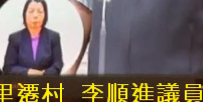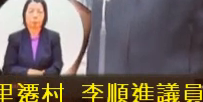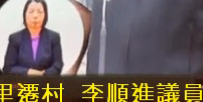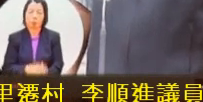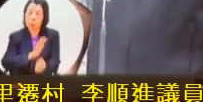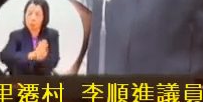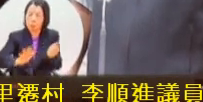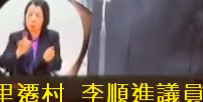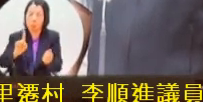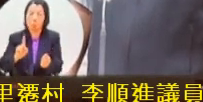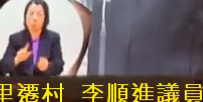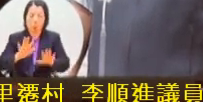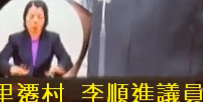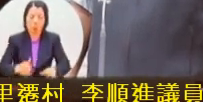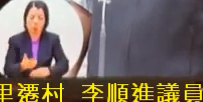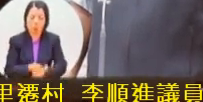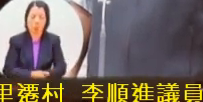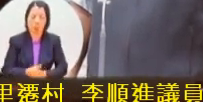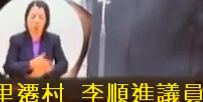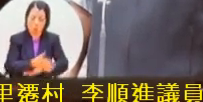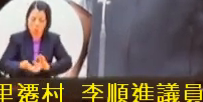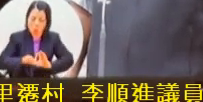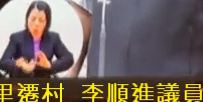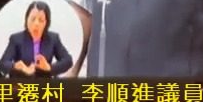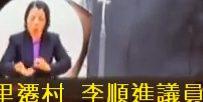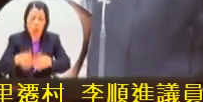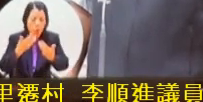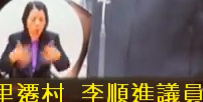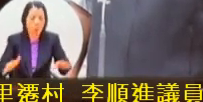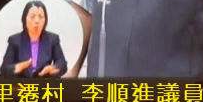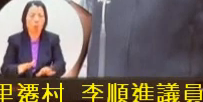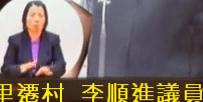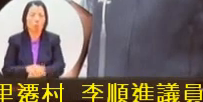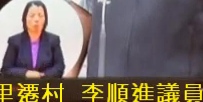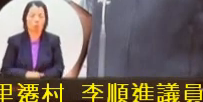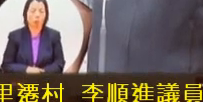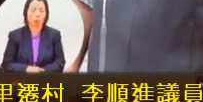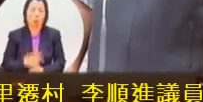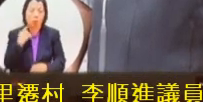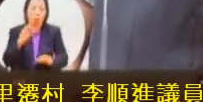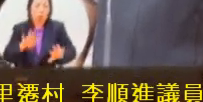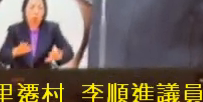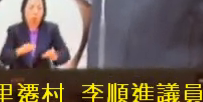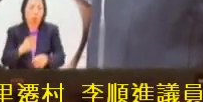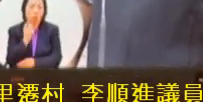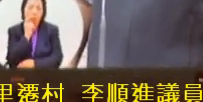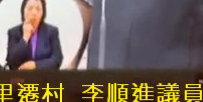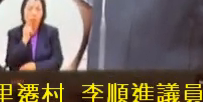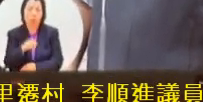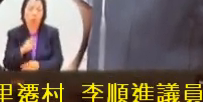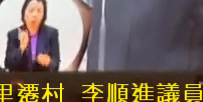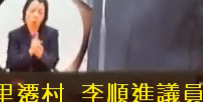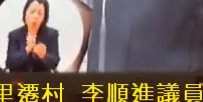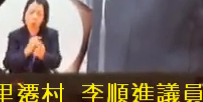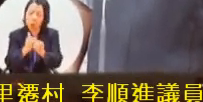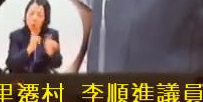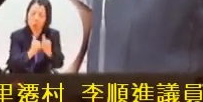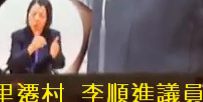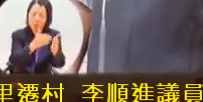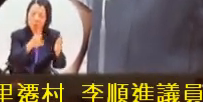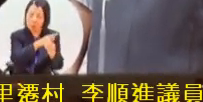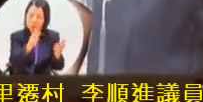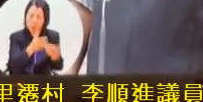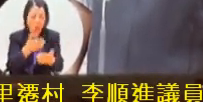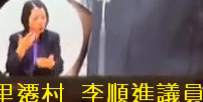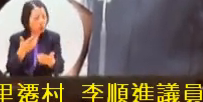我们现在搬迁，也许就会有很大的这个困难，跟市民的诉求有一些落差了，包